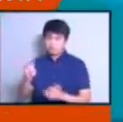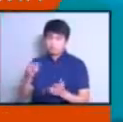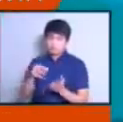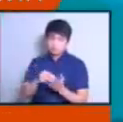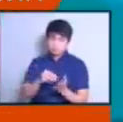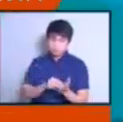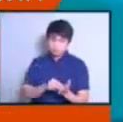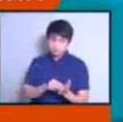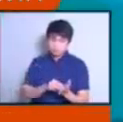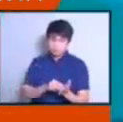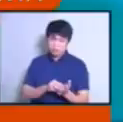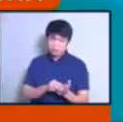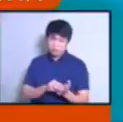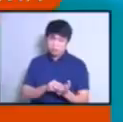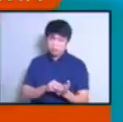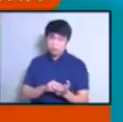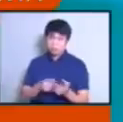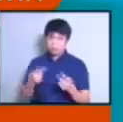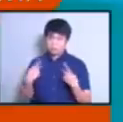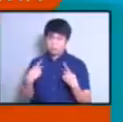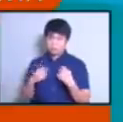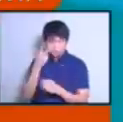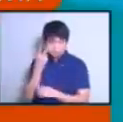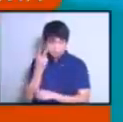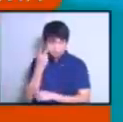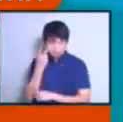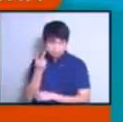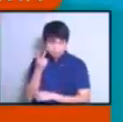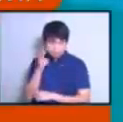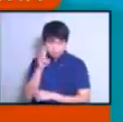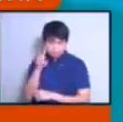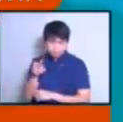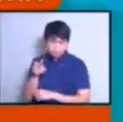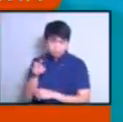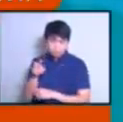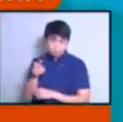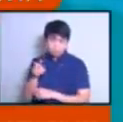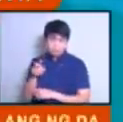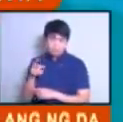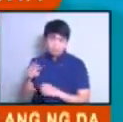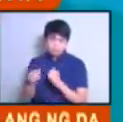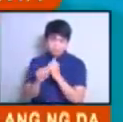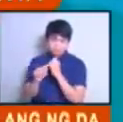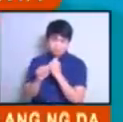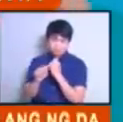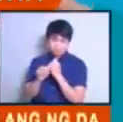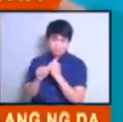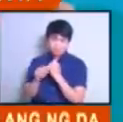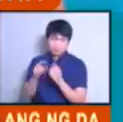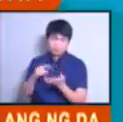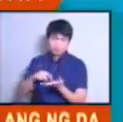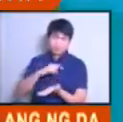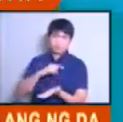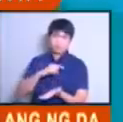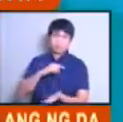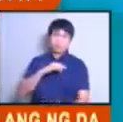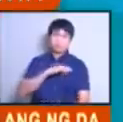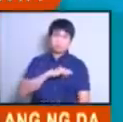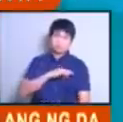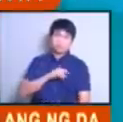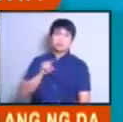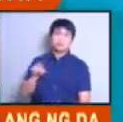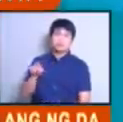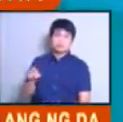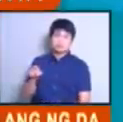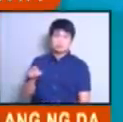mag-view nito at merong ads doon, yung ads na yon, yung dollars and cents, kung tawagin, yung bayad, mapupunta sa'yo kasi kayong may-ari ng